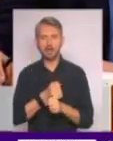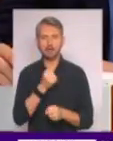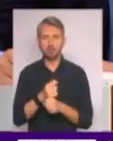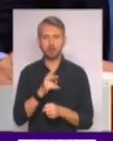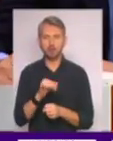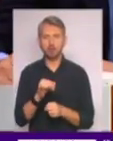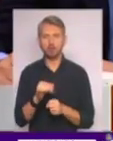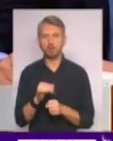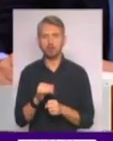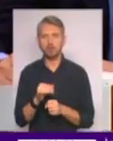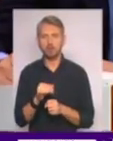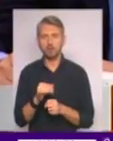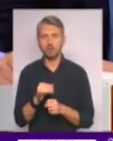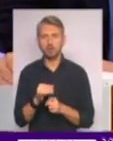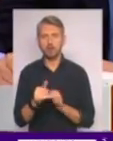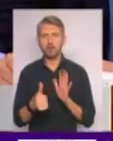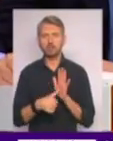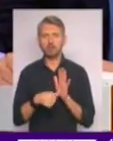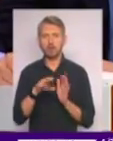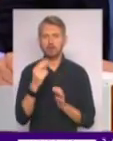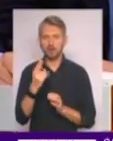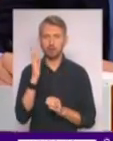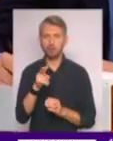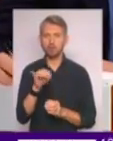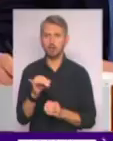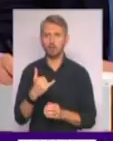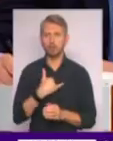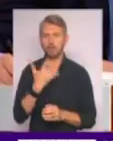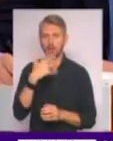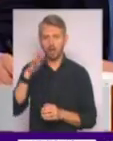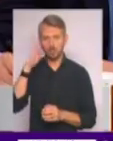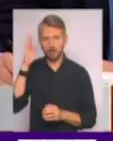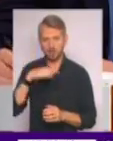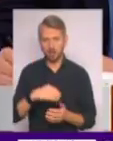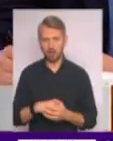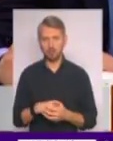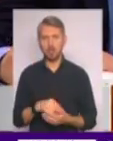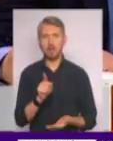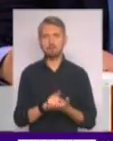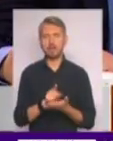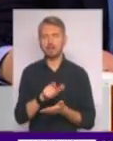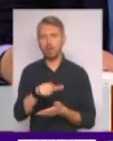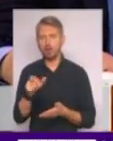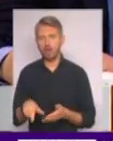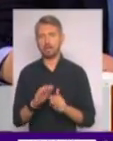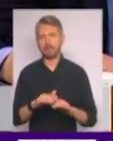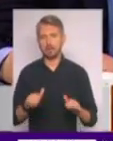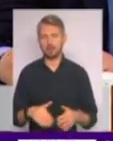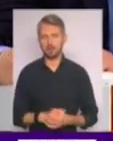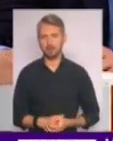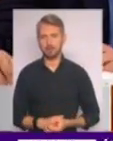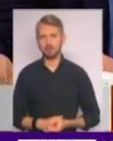ли шестая ТЕЦ, будет ли у нас гаряча вода, пенсіонери, діти?